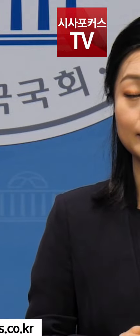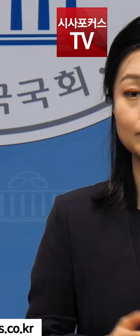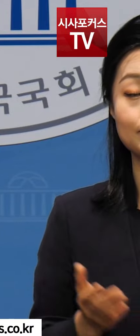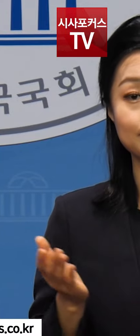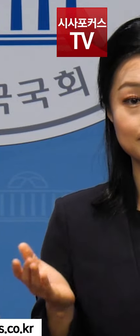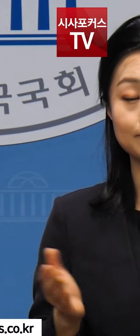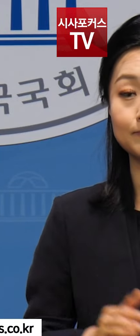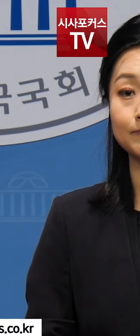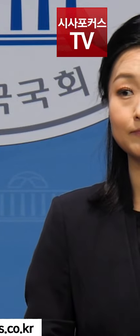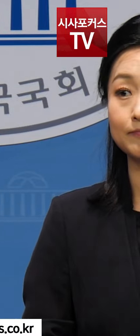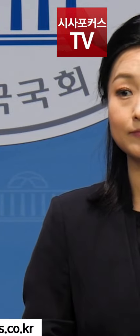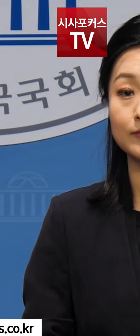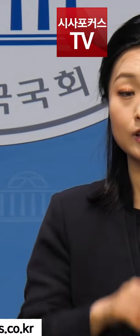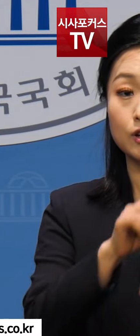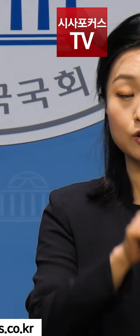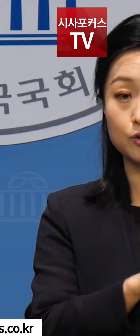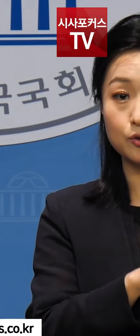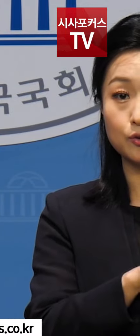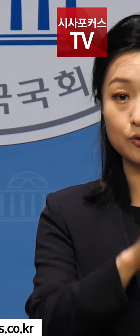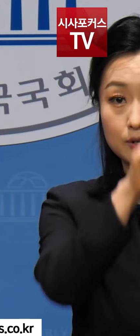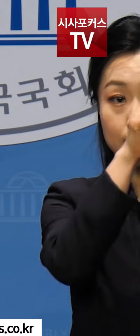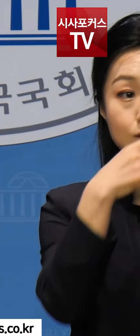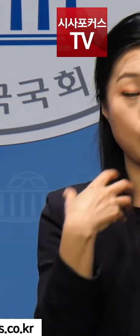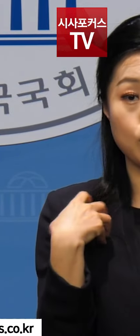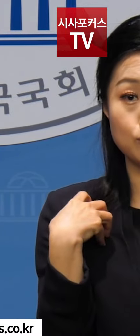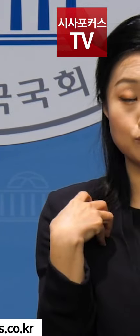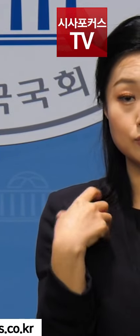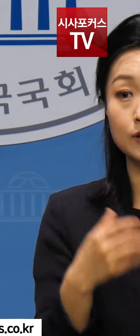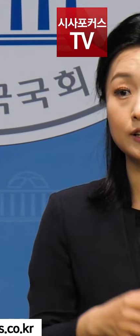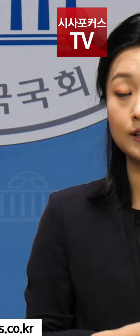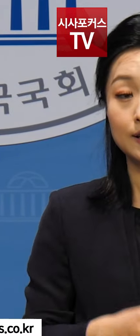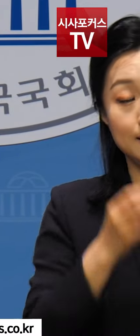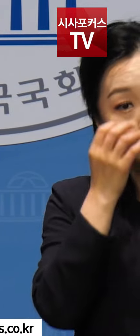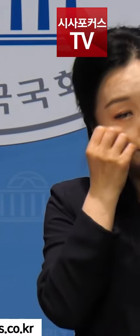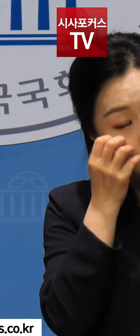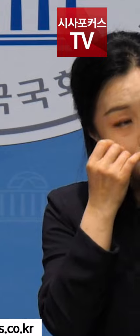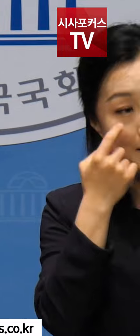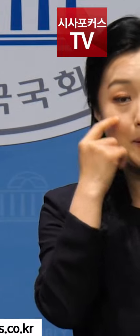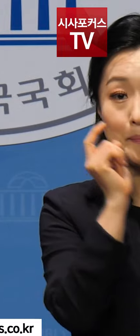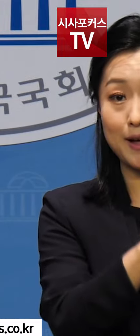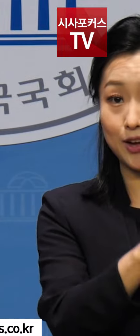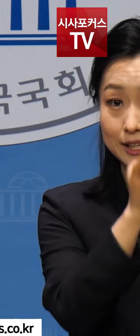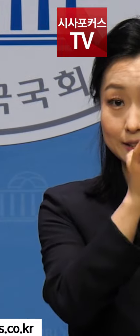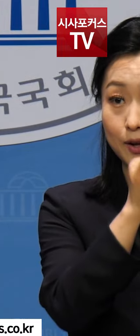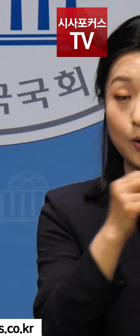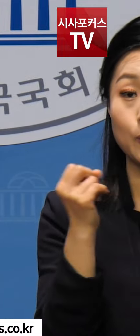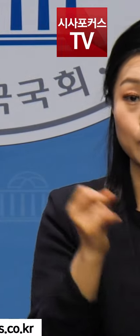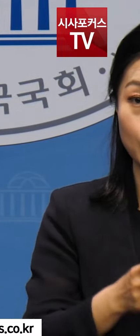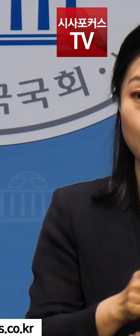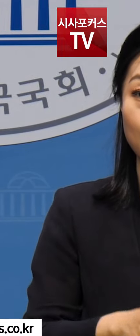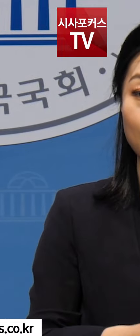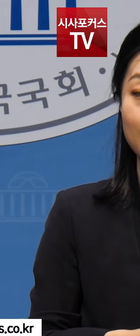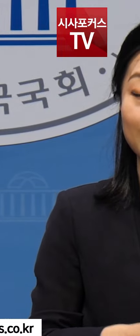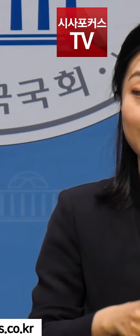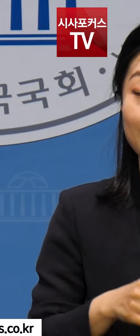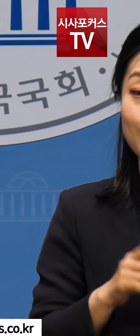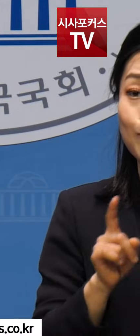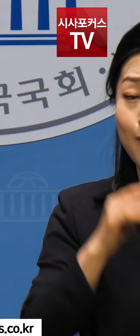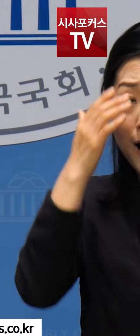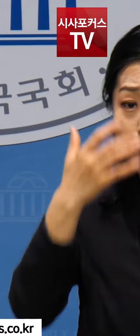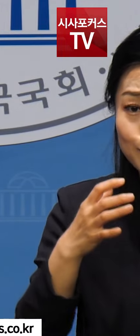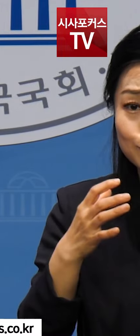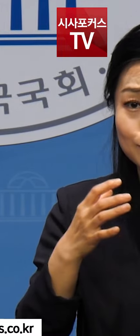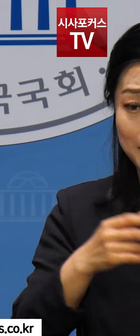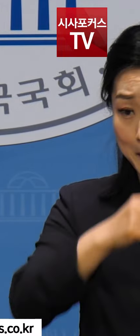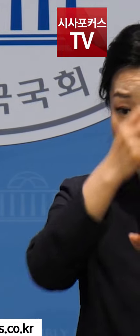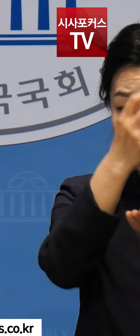임세현입니다. 윤석열 정권에서는 매우 신기한 점을 매우 많이 발견하지만 특히나 신기한 것은 우리나라가